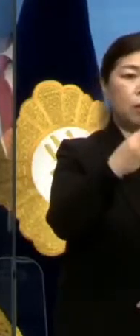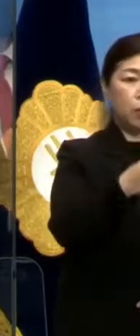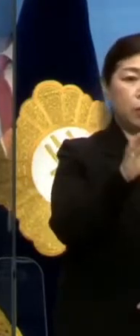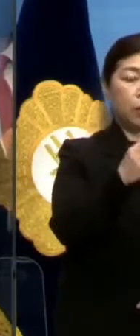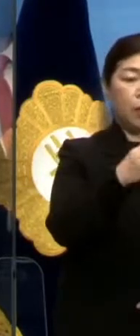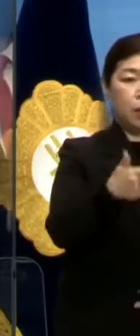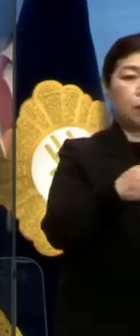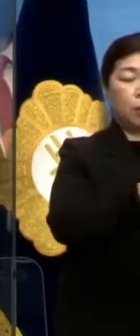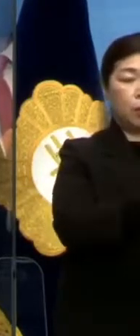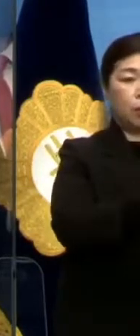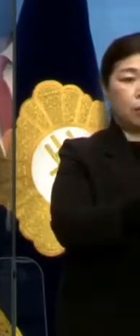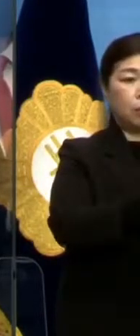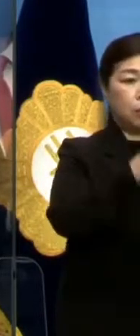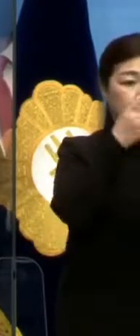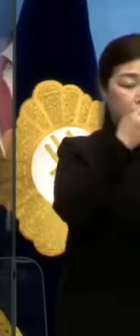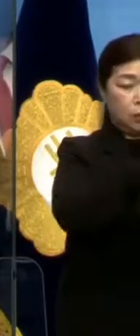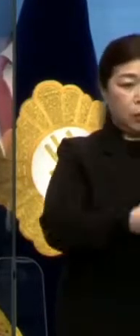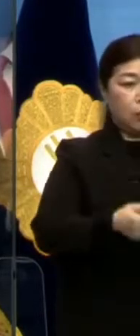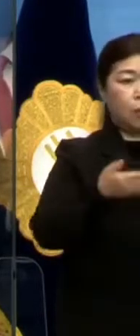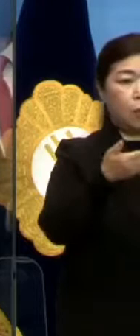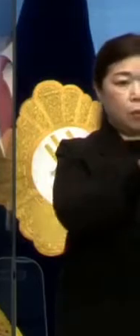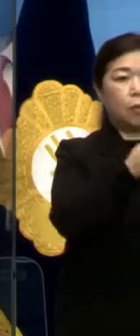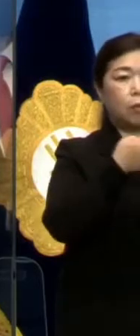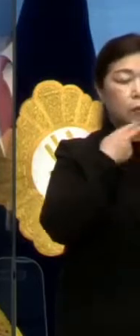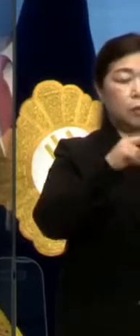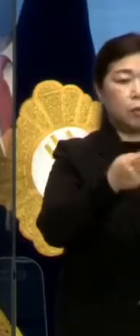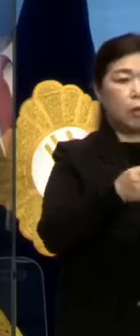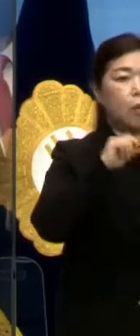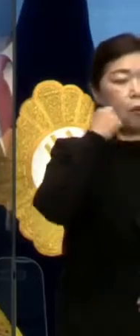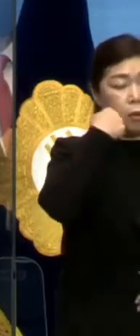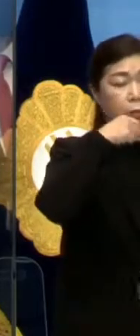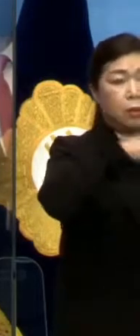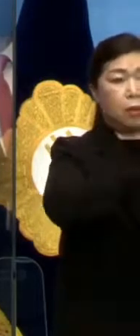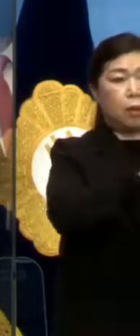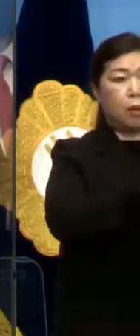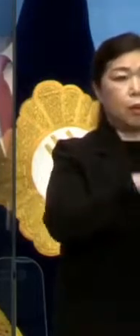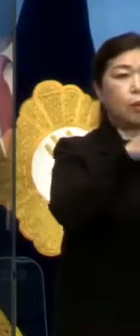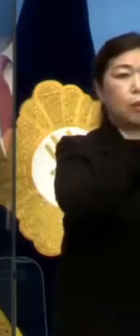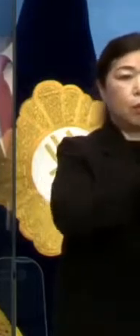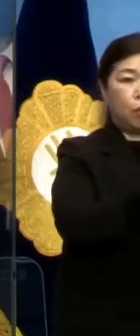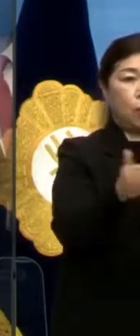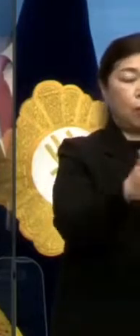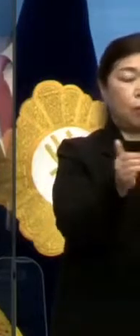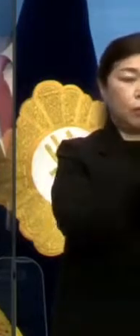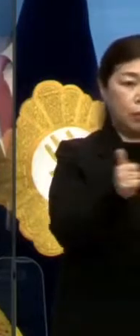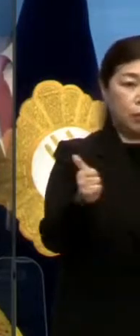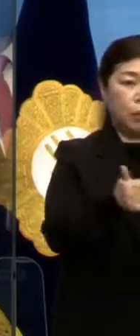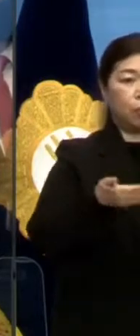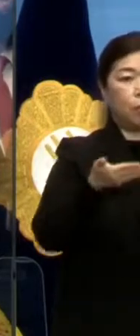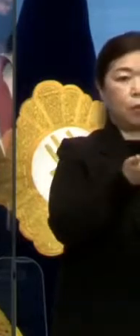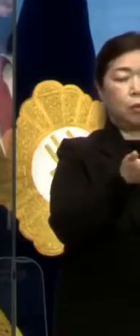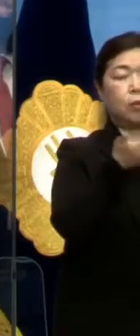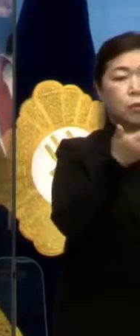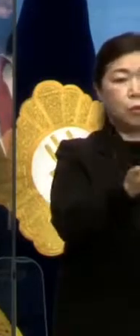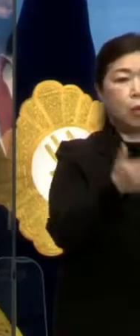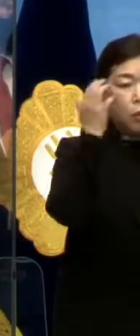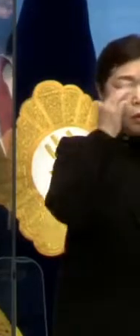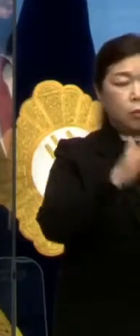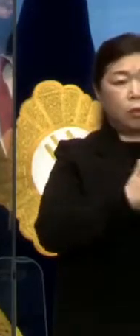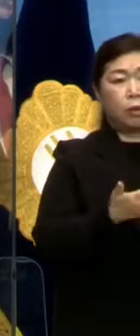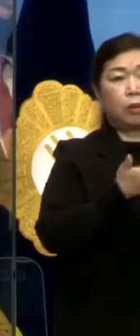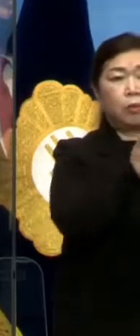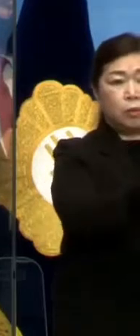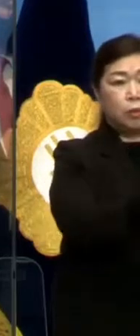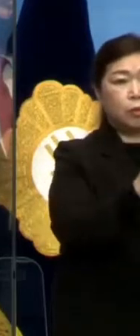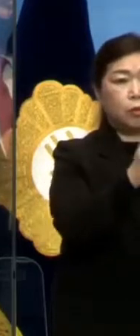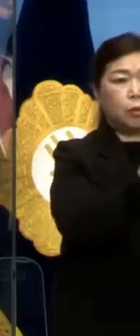저해하지 않으면서도 어려움에 처한 농업인을 배려하고 고통을 분담하자는 국민의 공감과